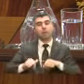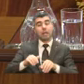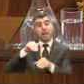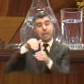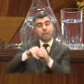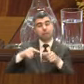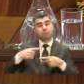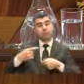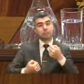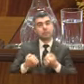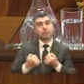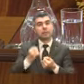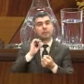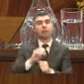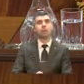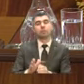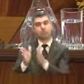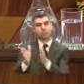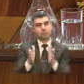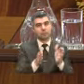المنصوري عن فريق الأصالة والمعاصرة.